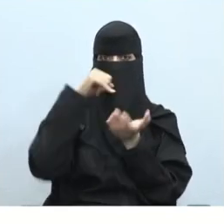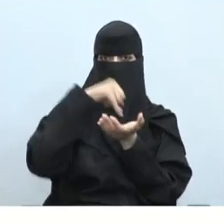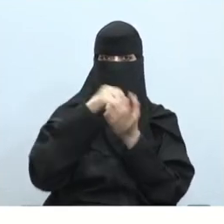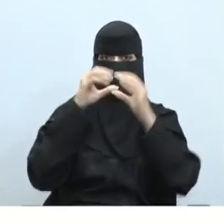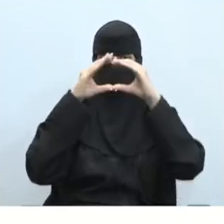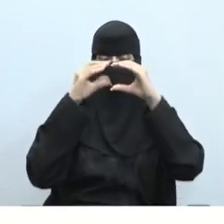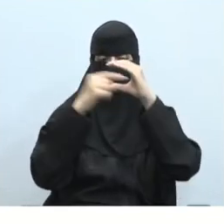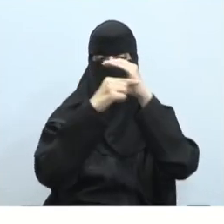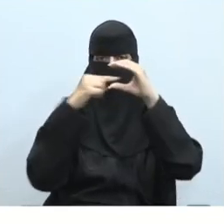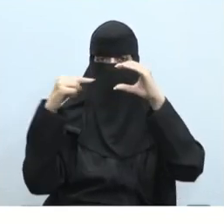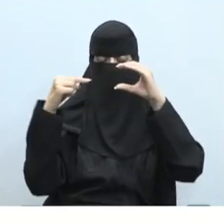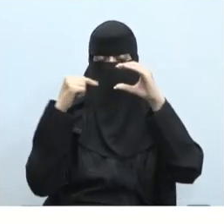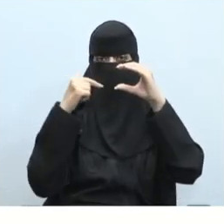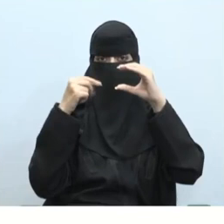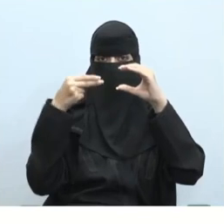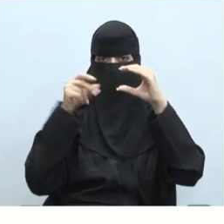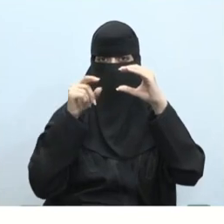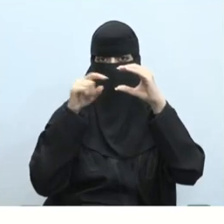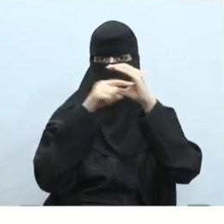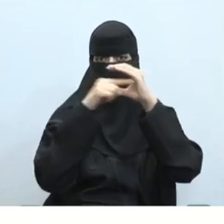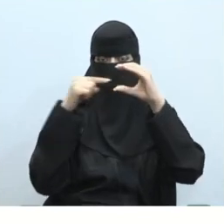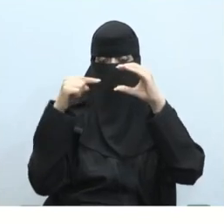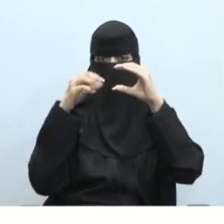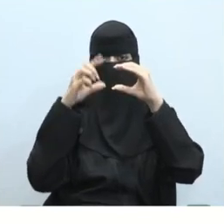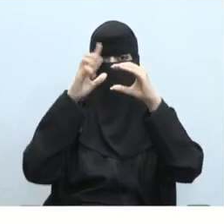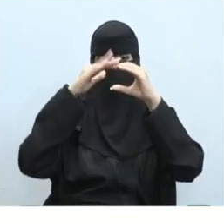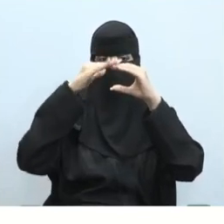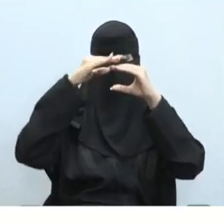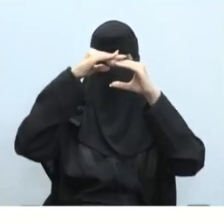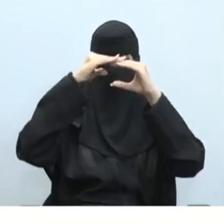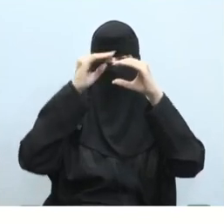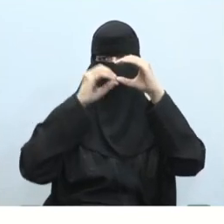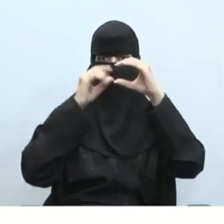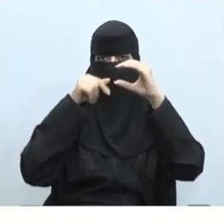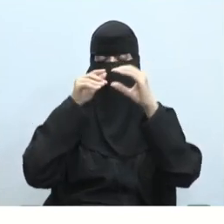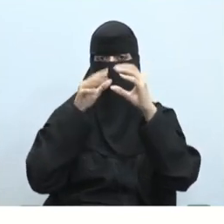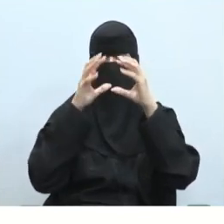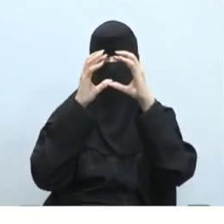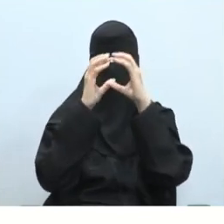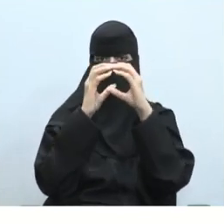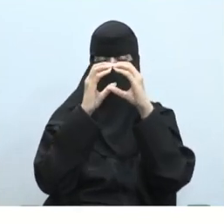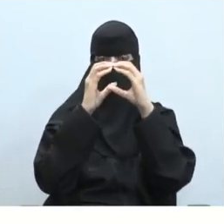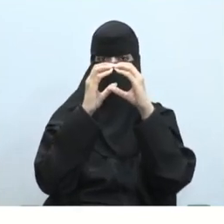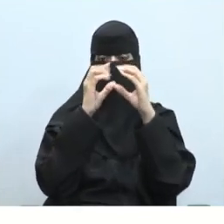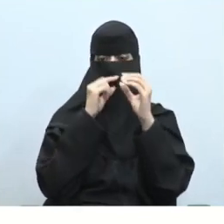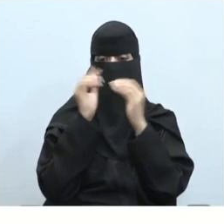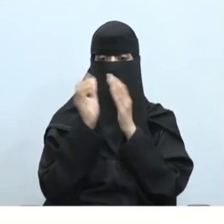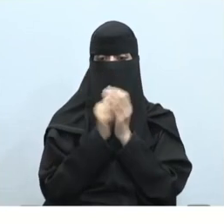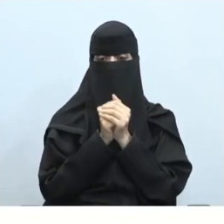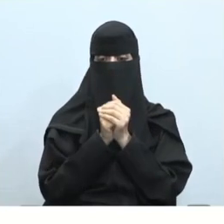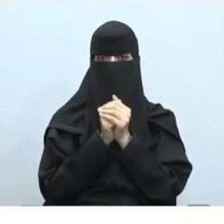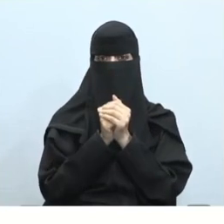فانبعجت عن من جهه خط الاستواء وبناء على ذلك حدثت الفلطحه عند القطبين